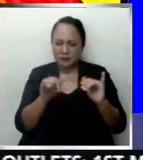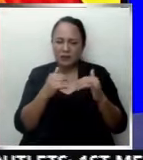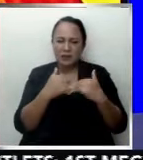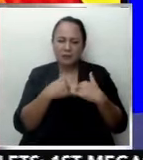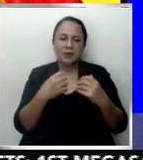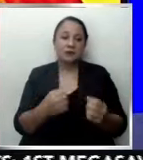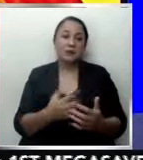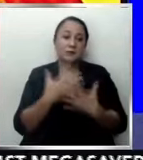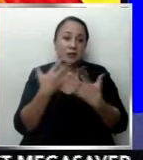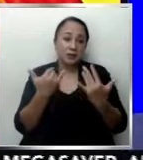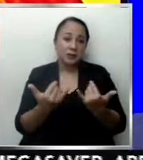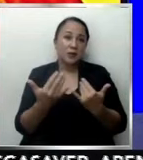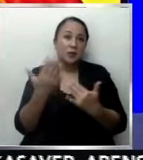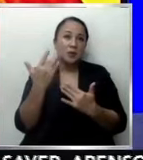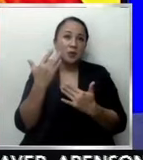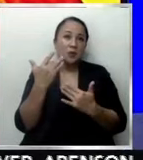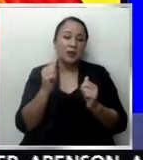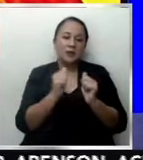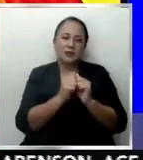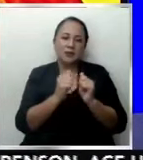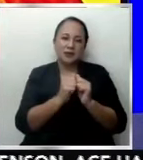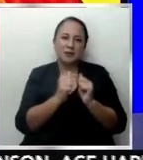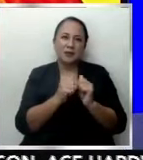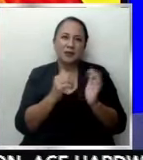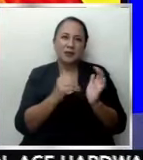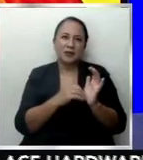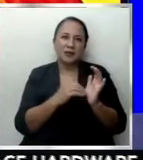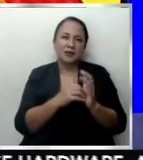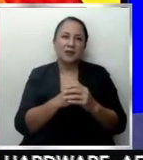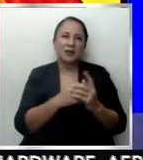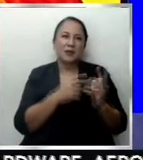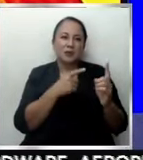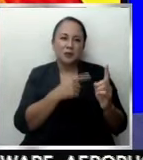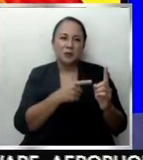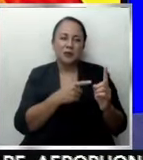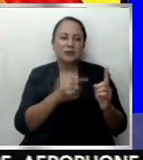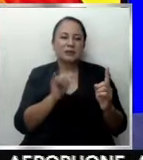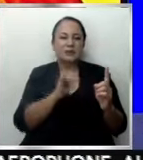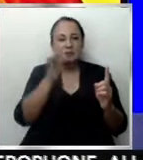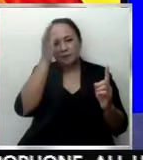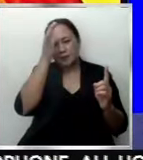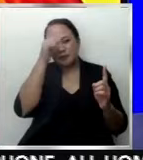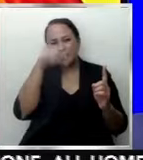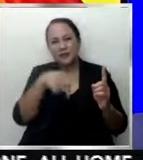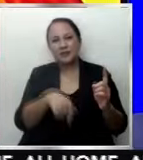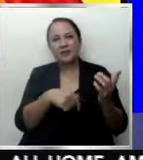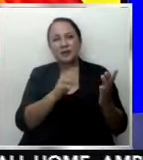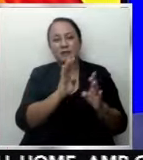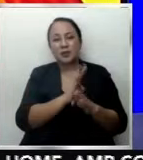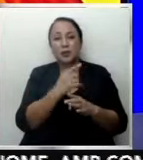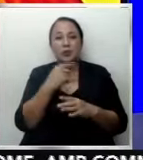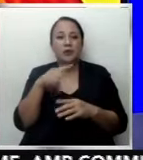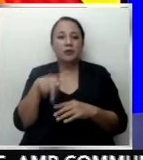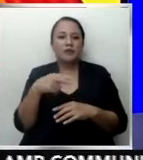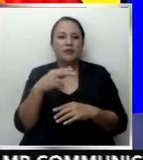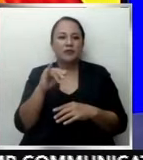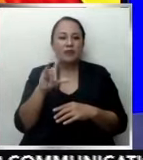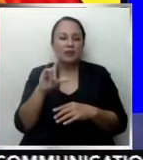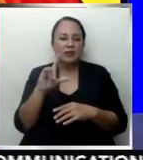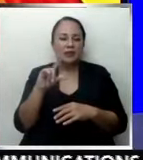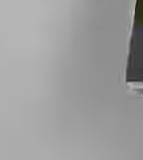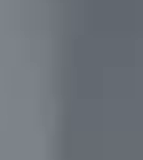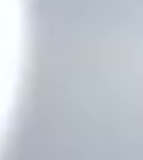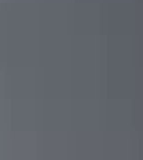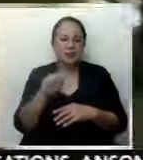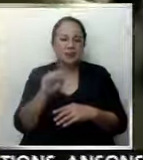ngayon, lalo at magsasama sila ulit ng itinuturing niyang tatay sa industriya na si Philip Salvador. Makichika tayo kay Katatibayan.